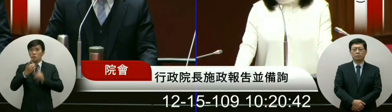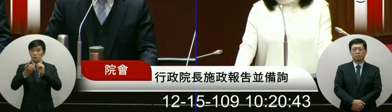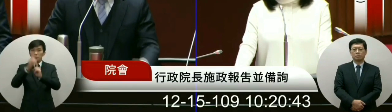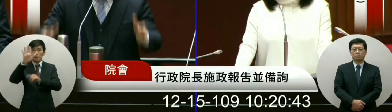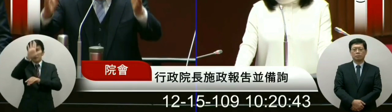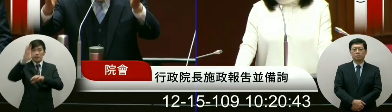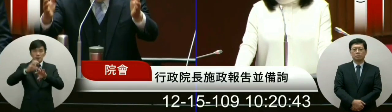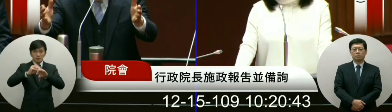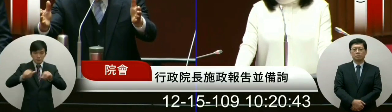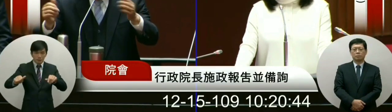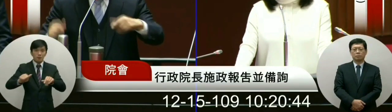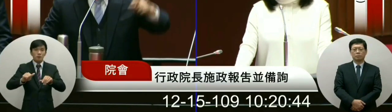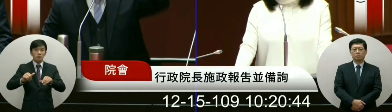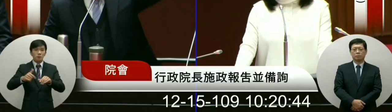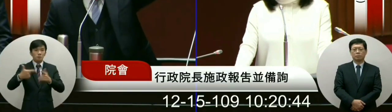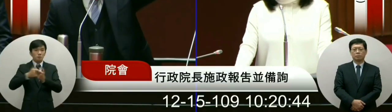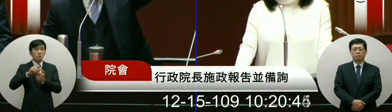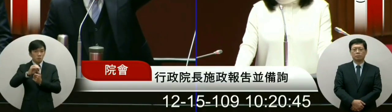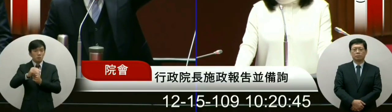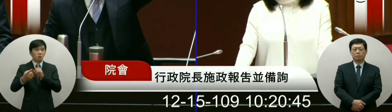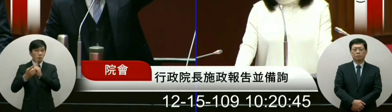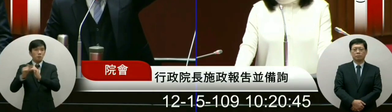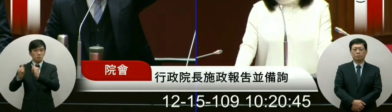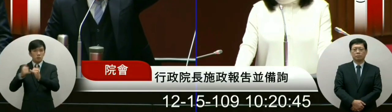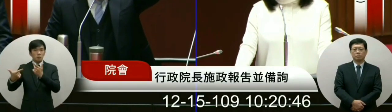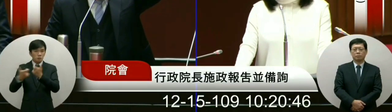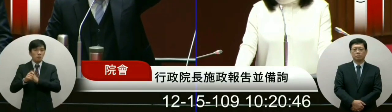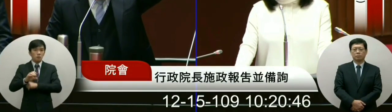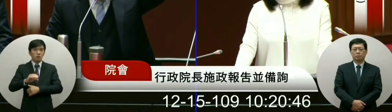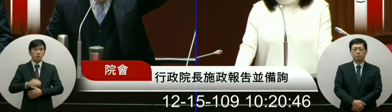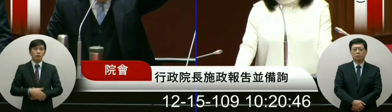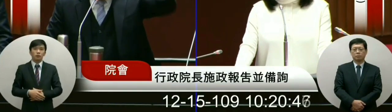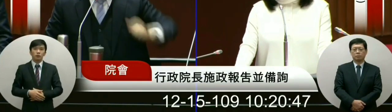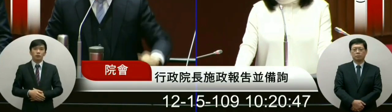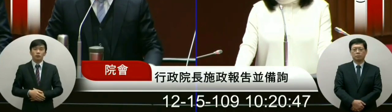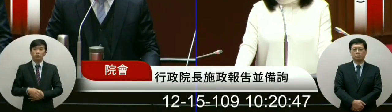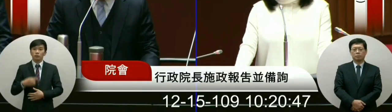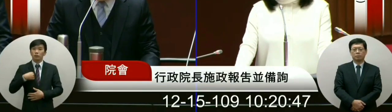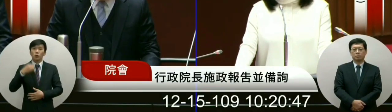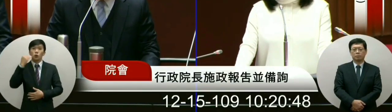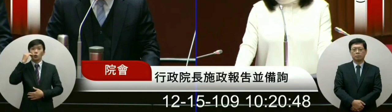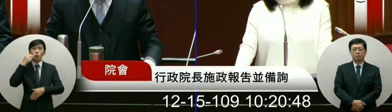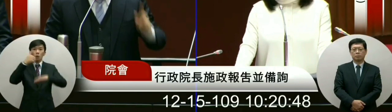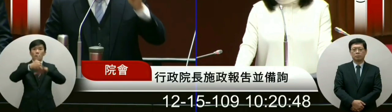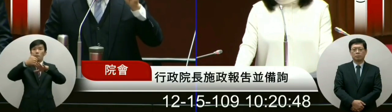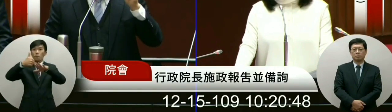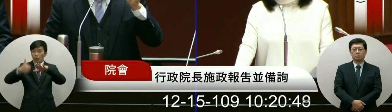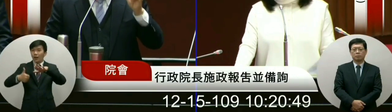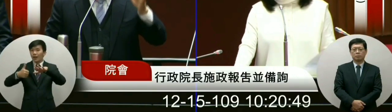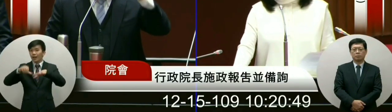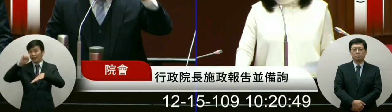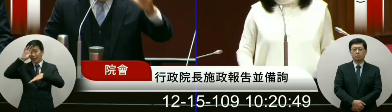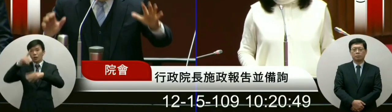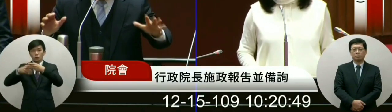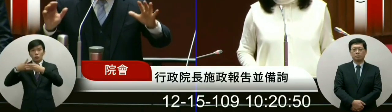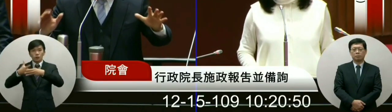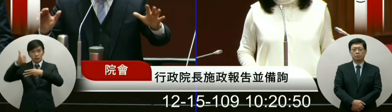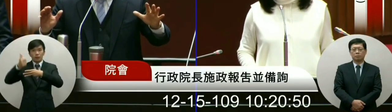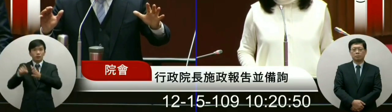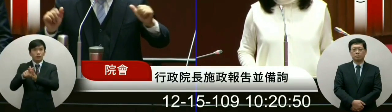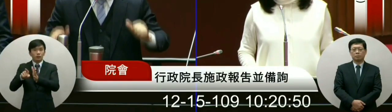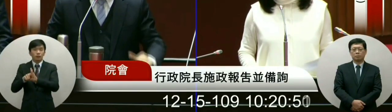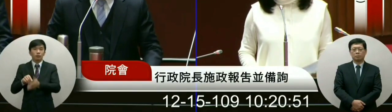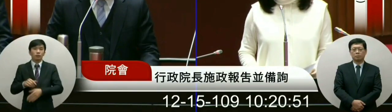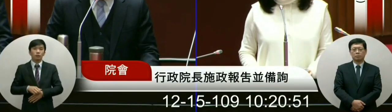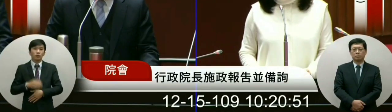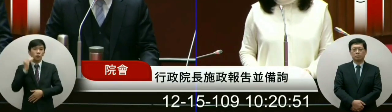起人民。今天哪怕我在当在野的党主席时，当国际